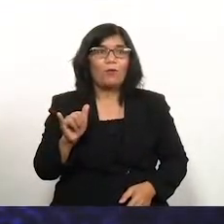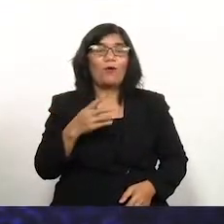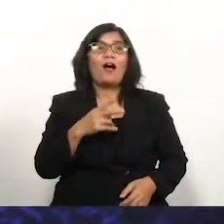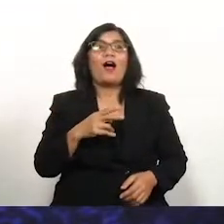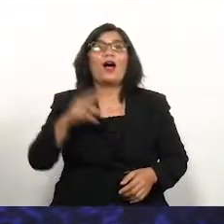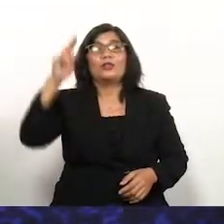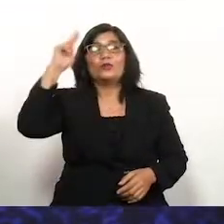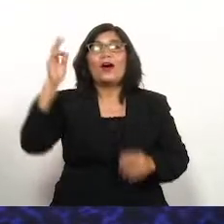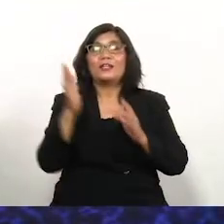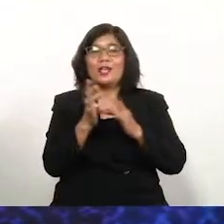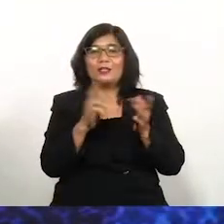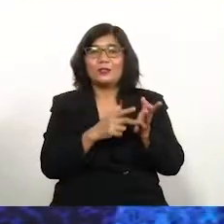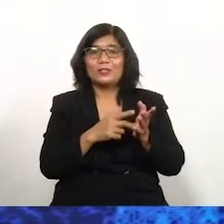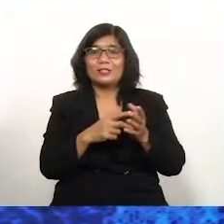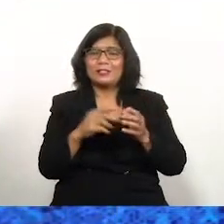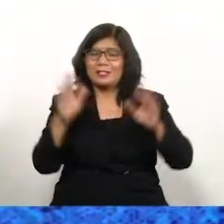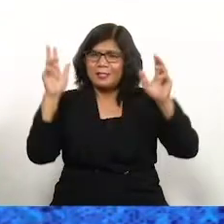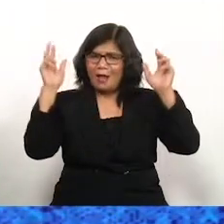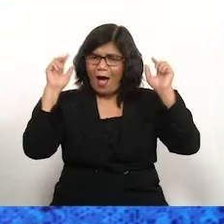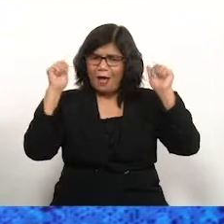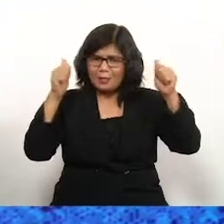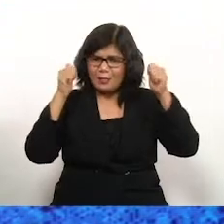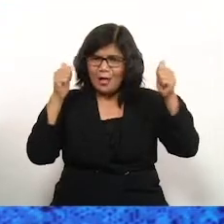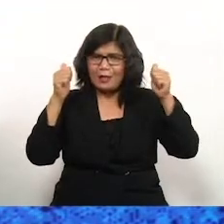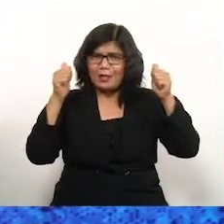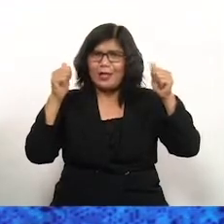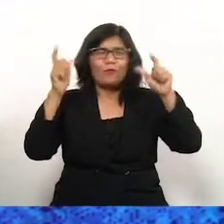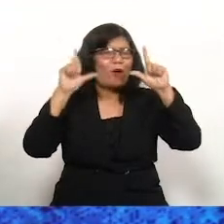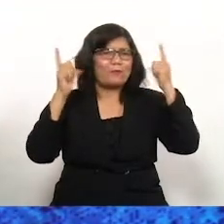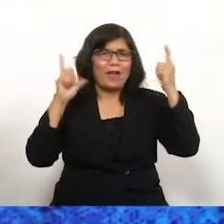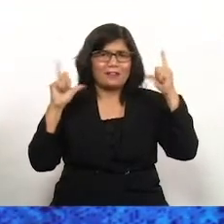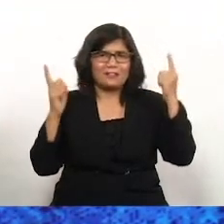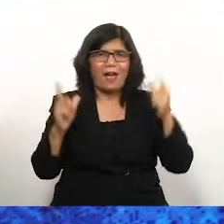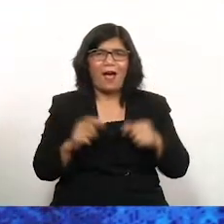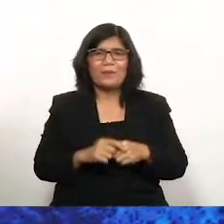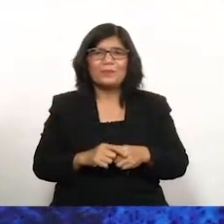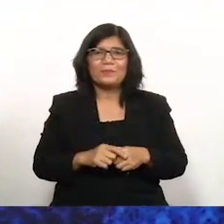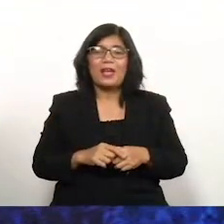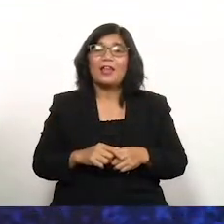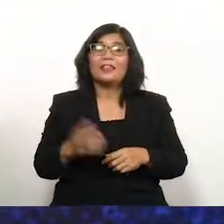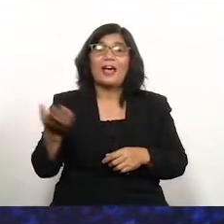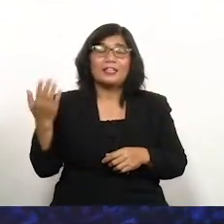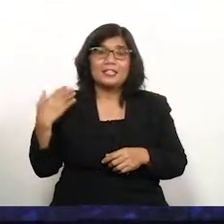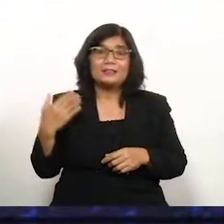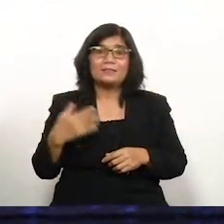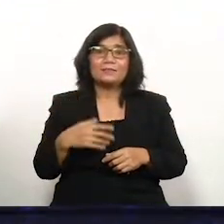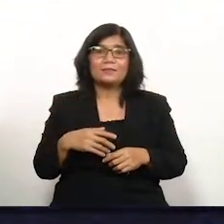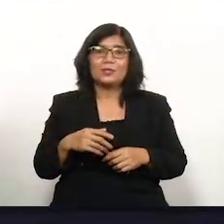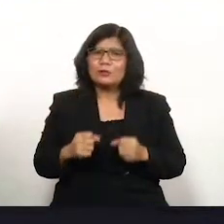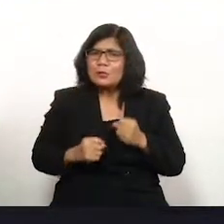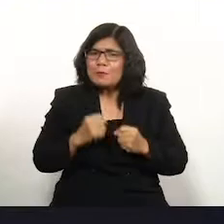layar21 Yesus dasyat Tuhan Yesus luar biasa Wah tadi saya ikut